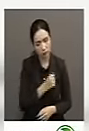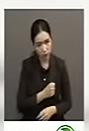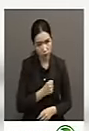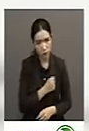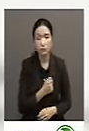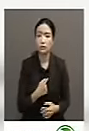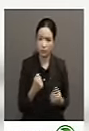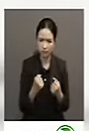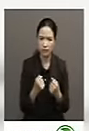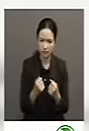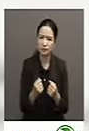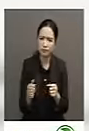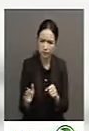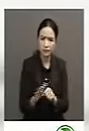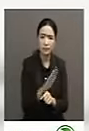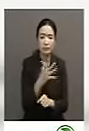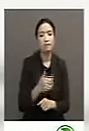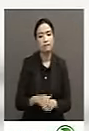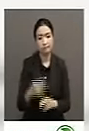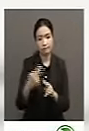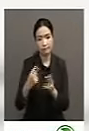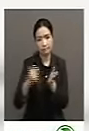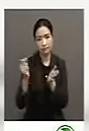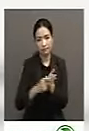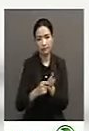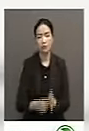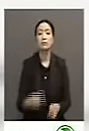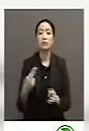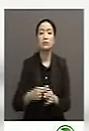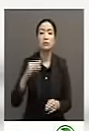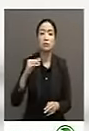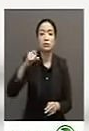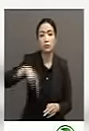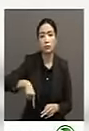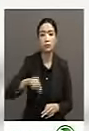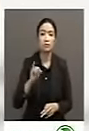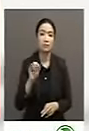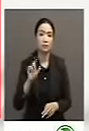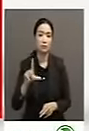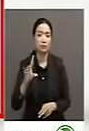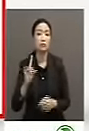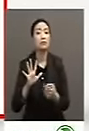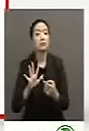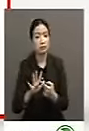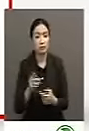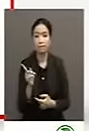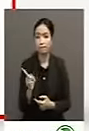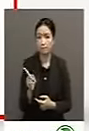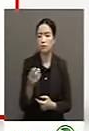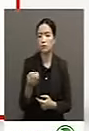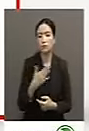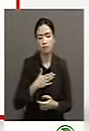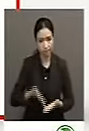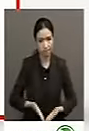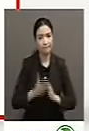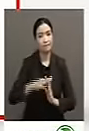ใจพยายามอย่างถึงที่สุดแล้วและลงชื่อว่าโซไรดาข้อความตอนหนึ่งคุณผู้ชมระบุชัดนะคะว่าเป็นผู้